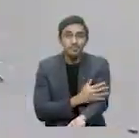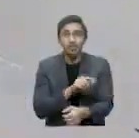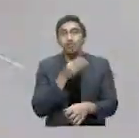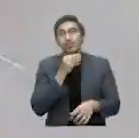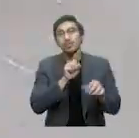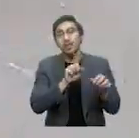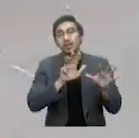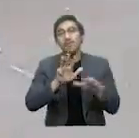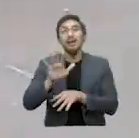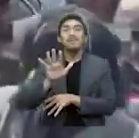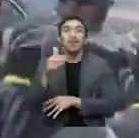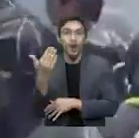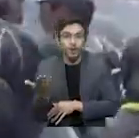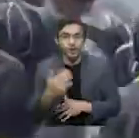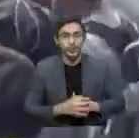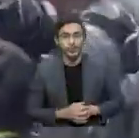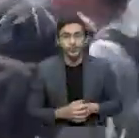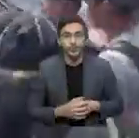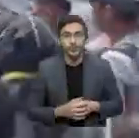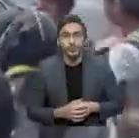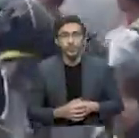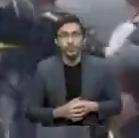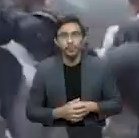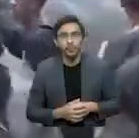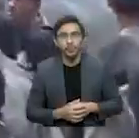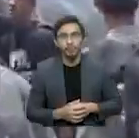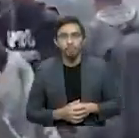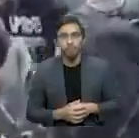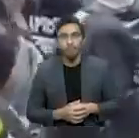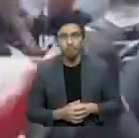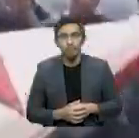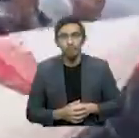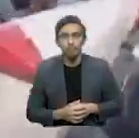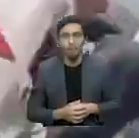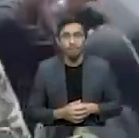ke-195.